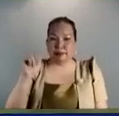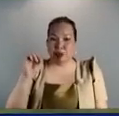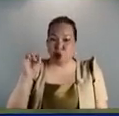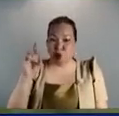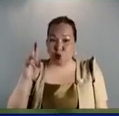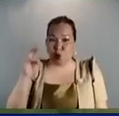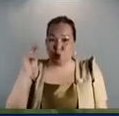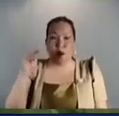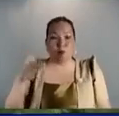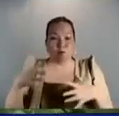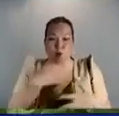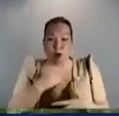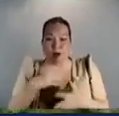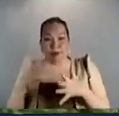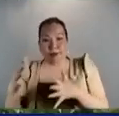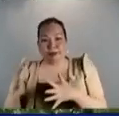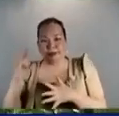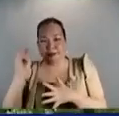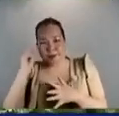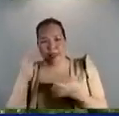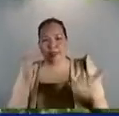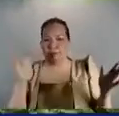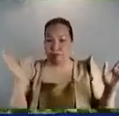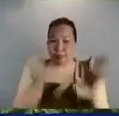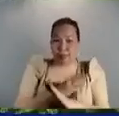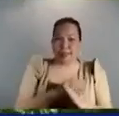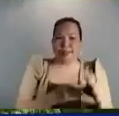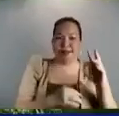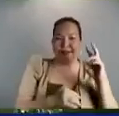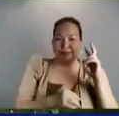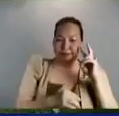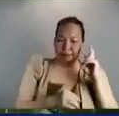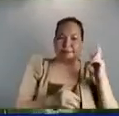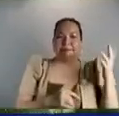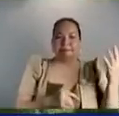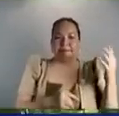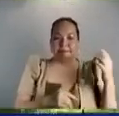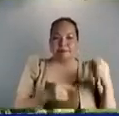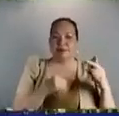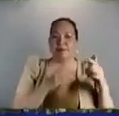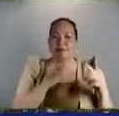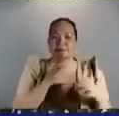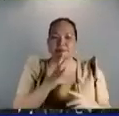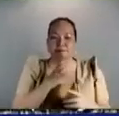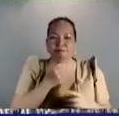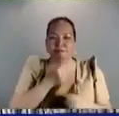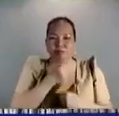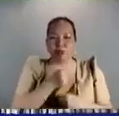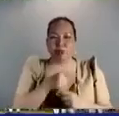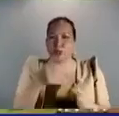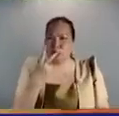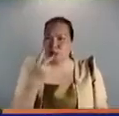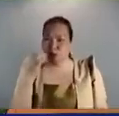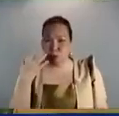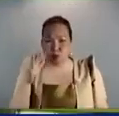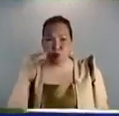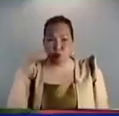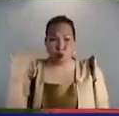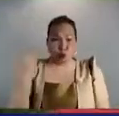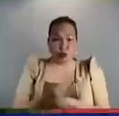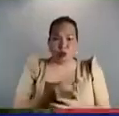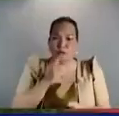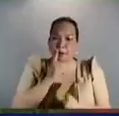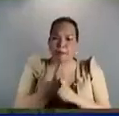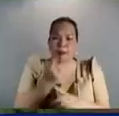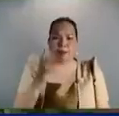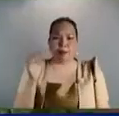na lang po tayo na pagdating po ni President-elect Bongbong Marcos, hindi ko lang alam kung nakarating na. Kasi 10:40, sabi,